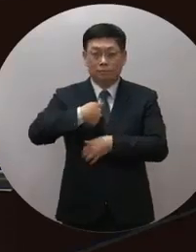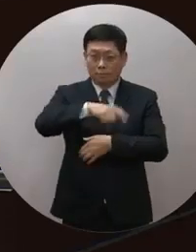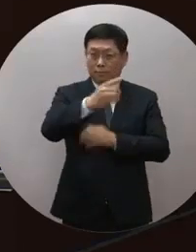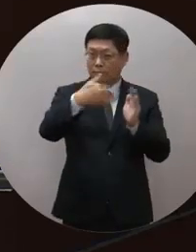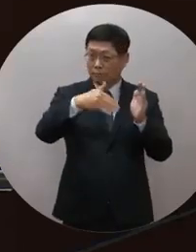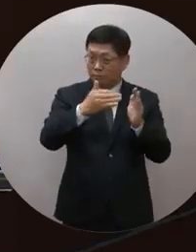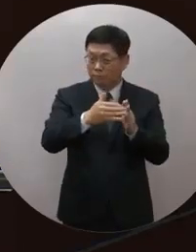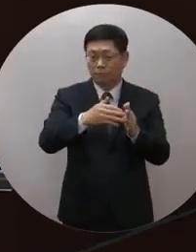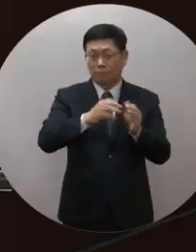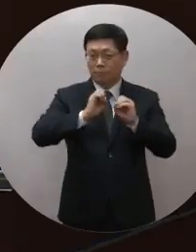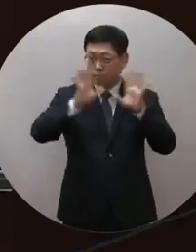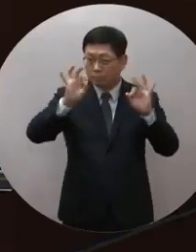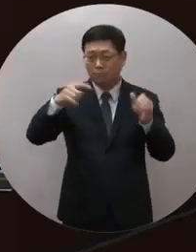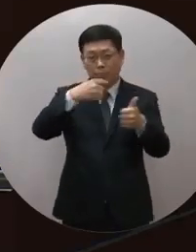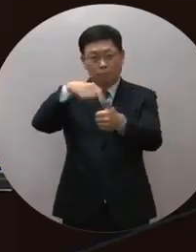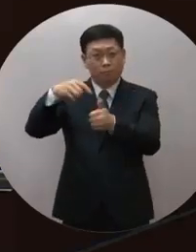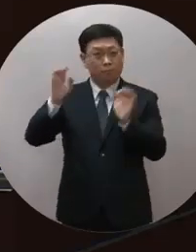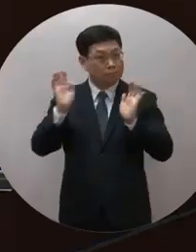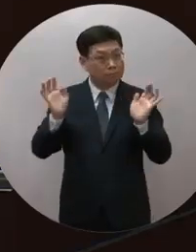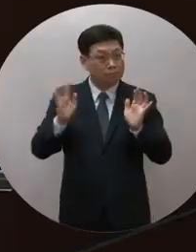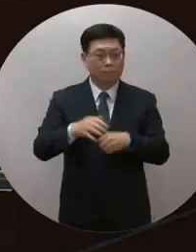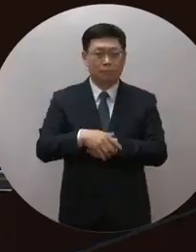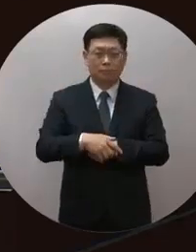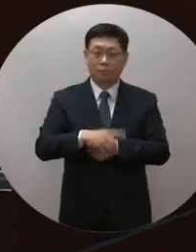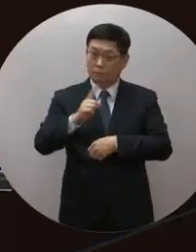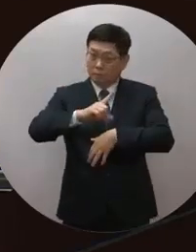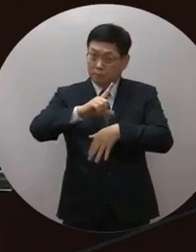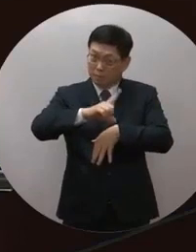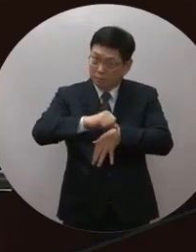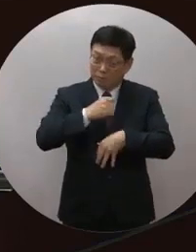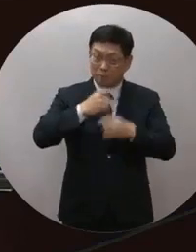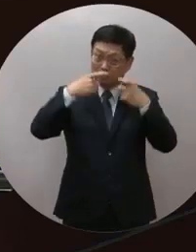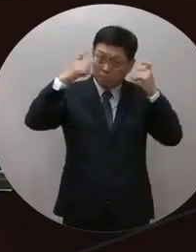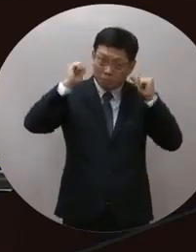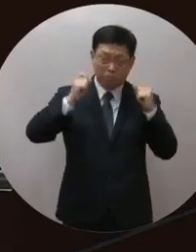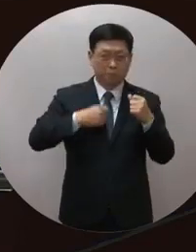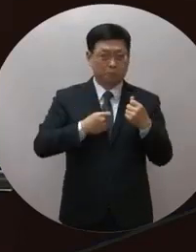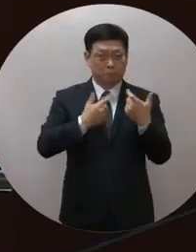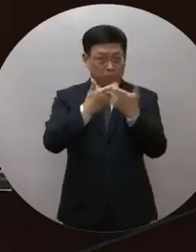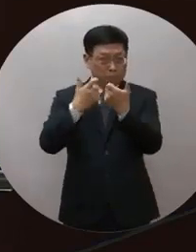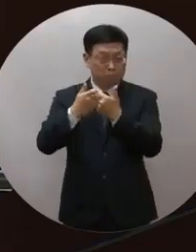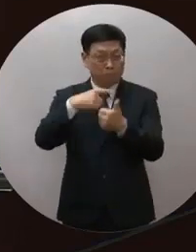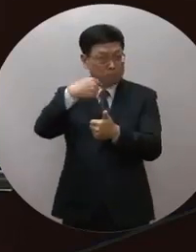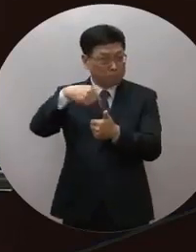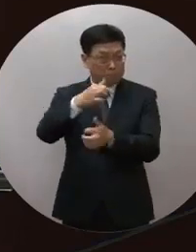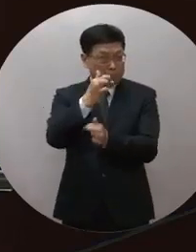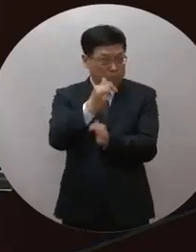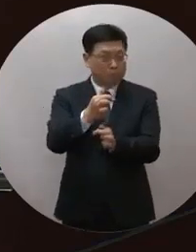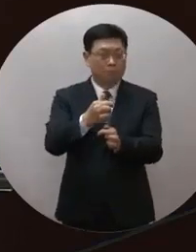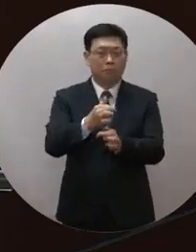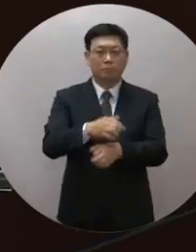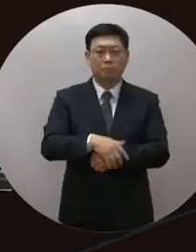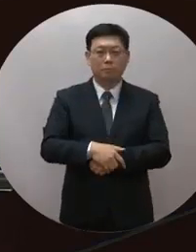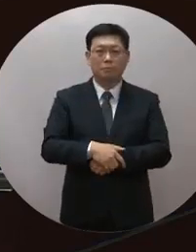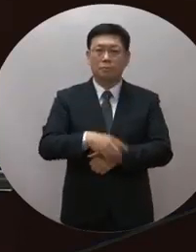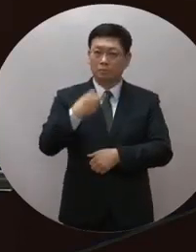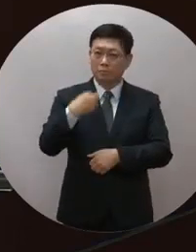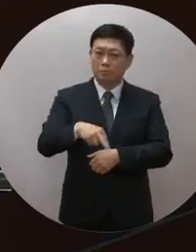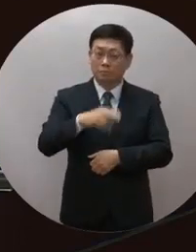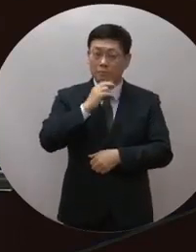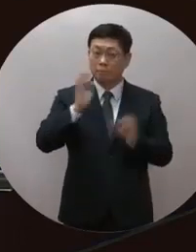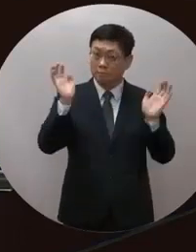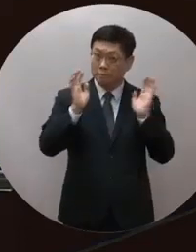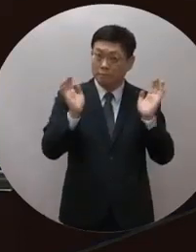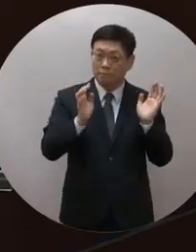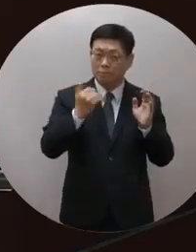校园教导孩子什么时候用口罩，如何才是正当使用口罩，并透过